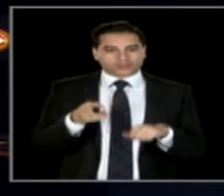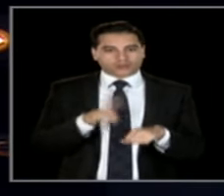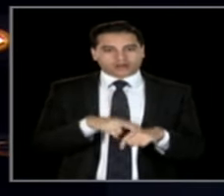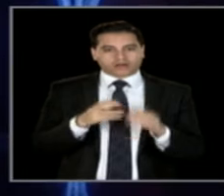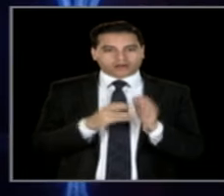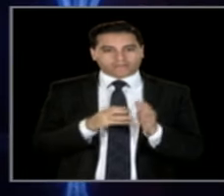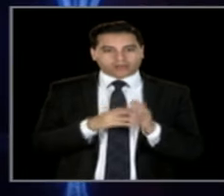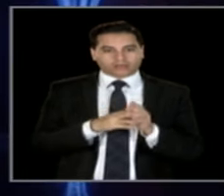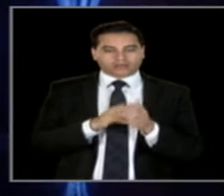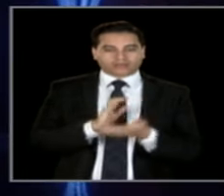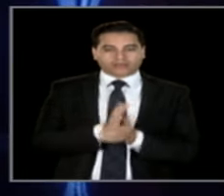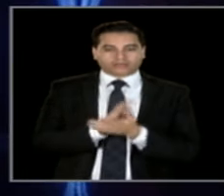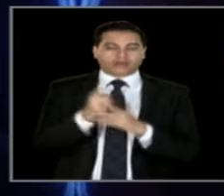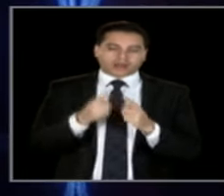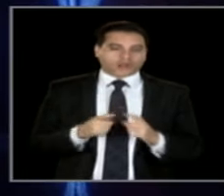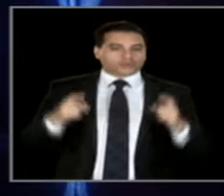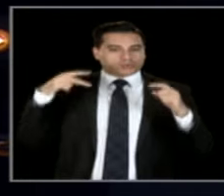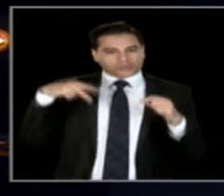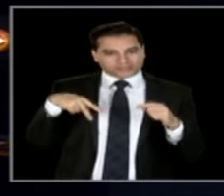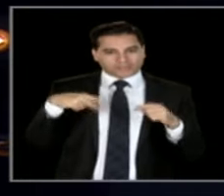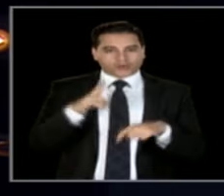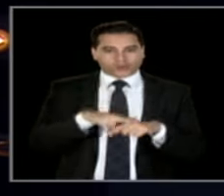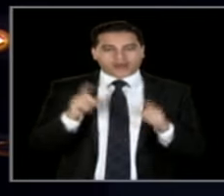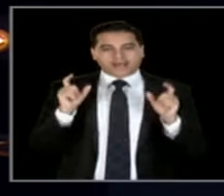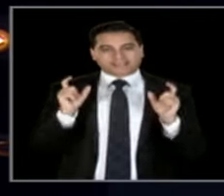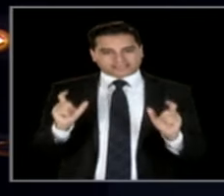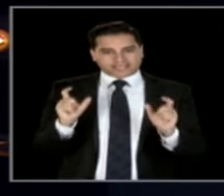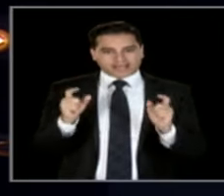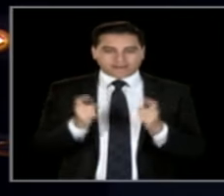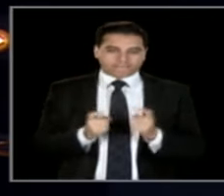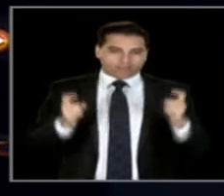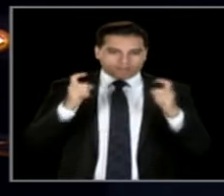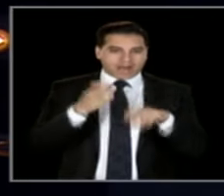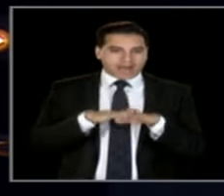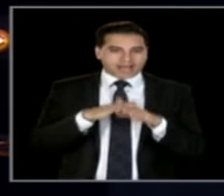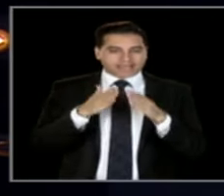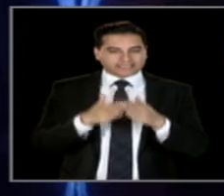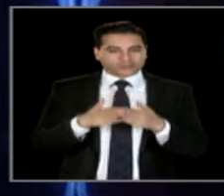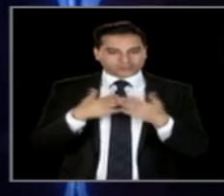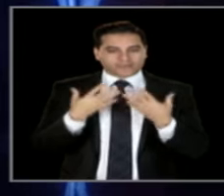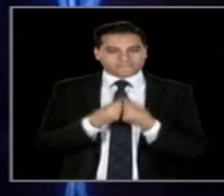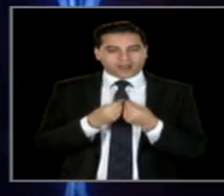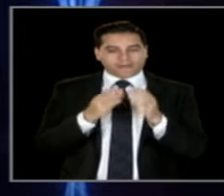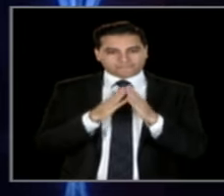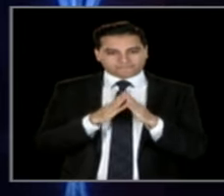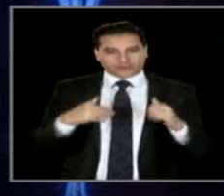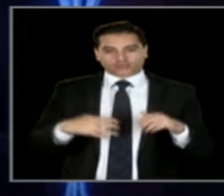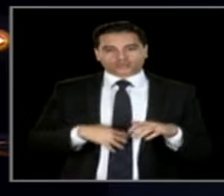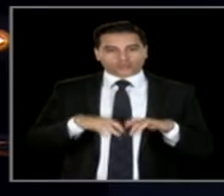وجامعة طنطا إلى دور الثمانية، وحنستنى مباراة جامعة السويس مع مصر